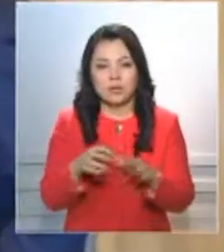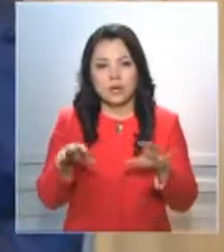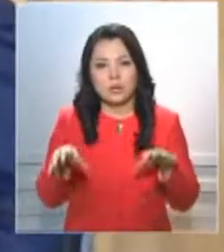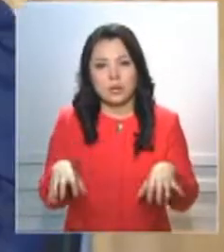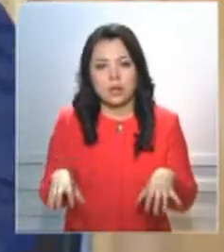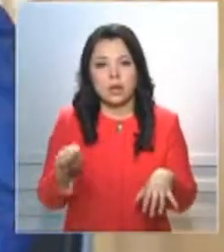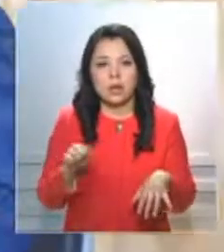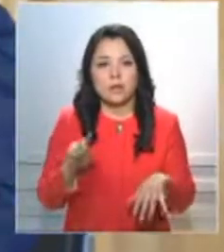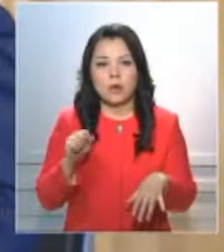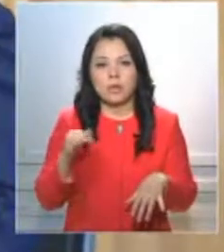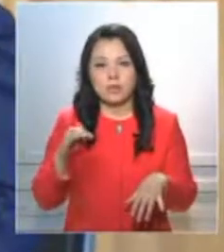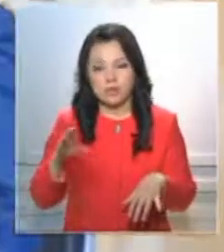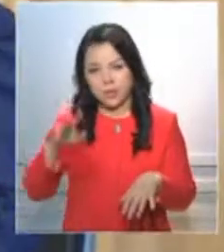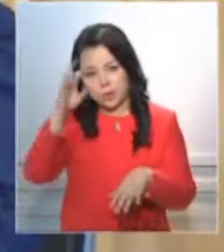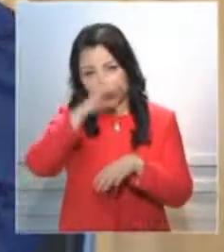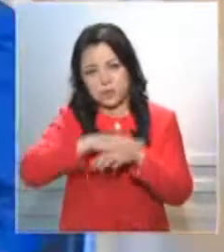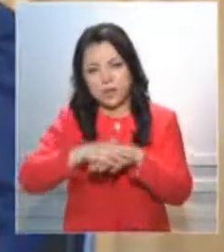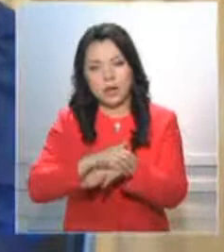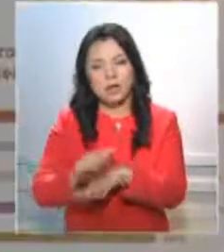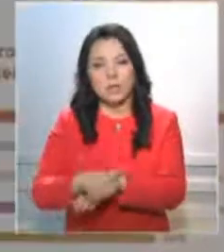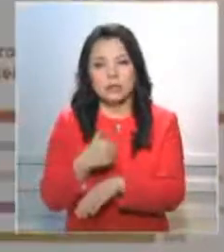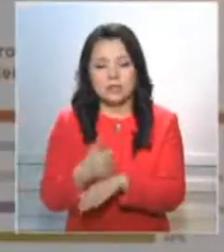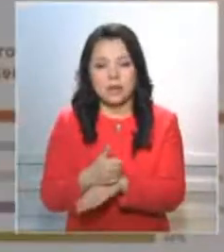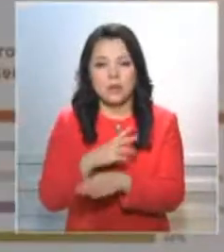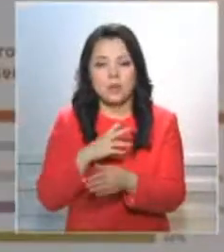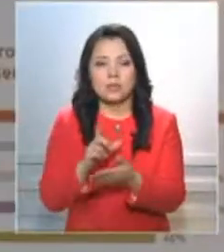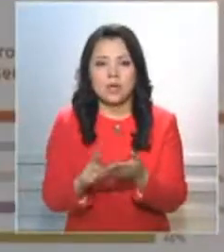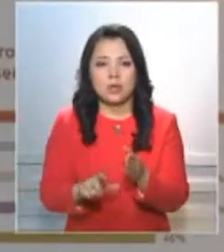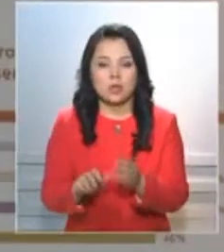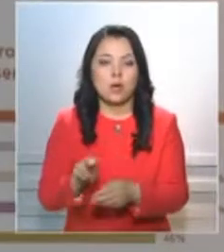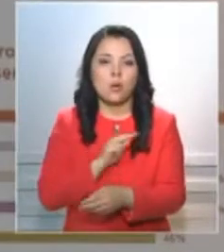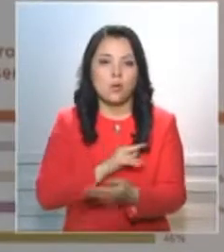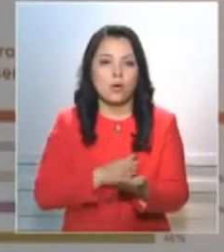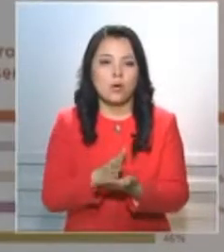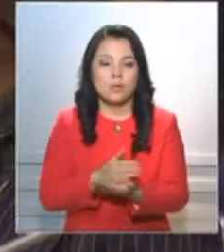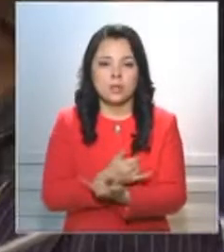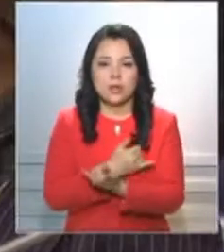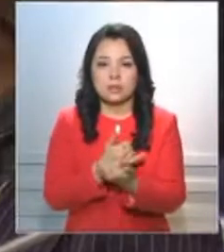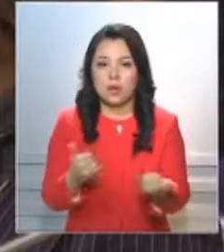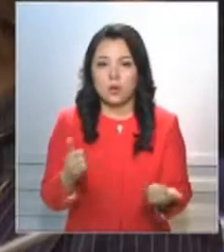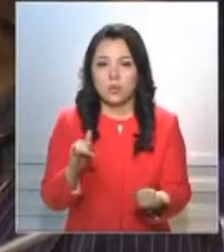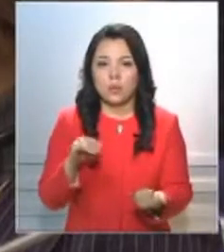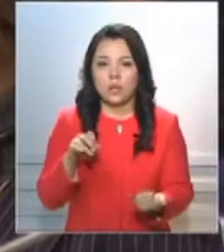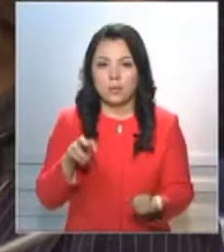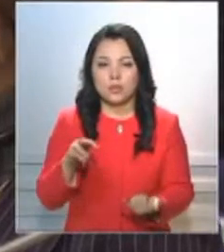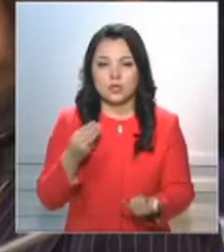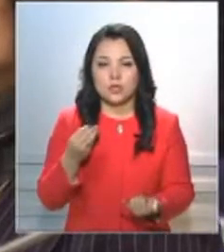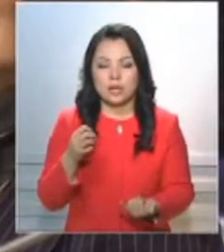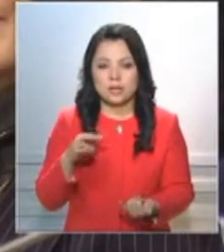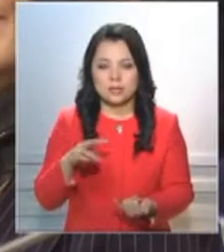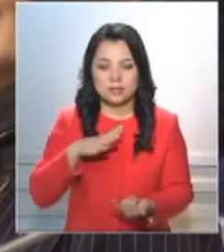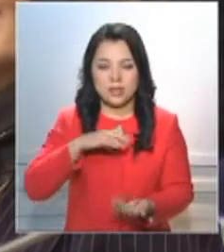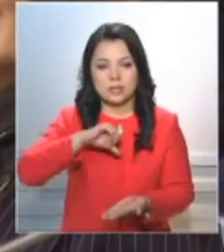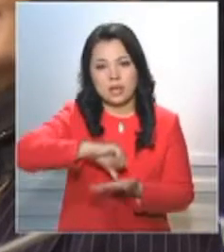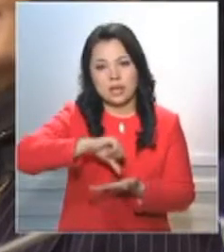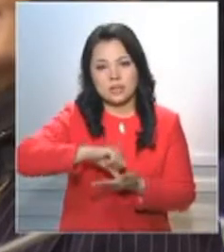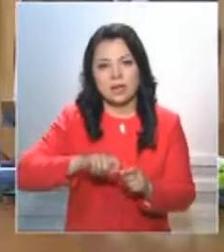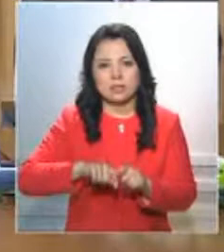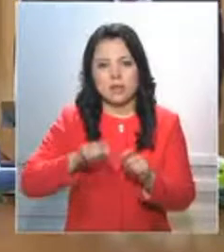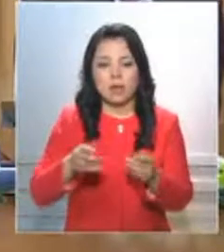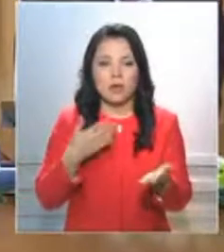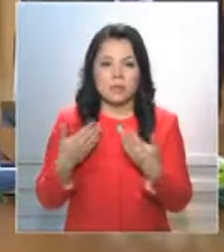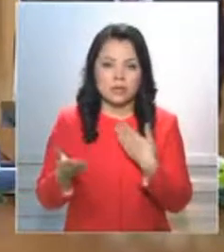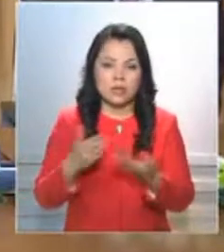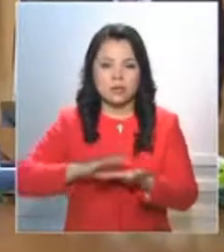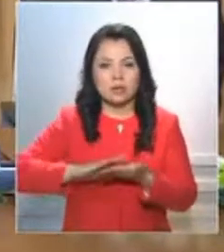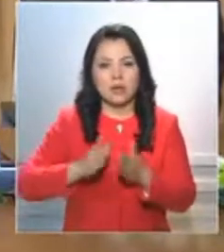Байменов пен мемлекеттік басқару бойынша Америкалық қоғамның атқарушы директоры Уильям Шилдс өзара түсіністік пен ынтымақтастық туралы